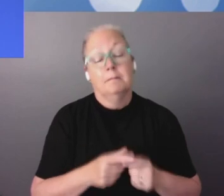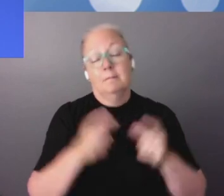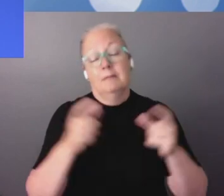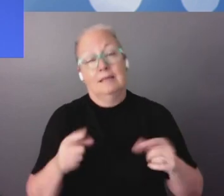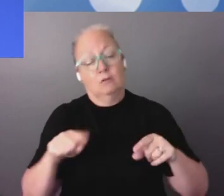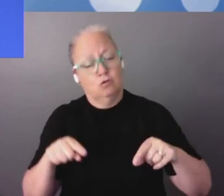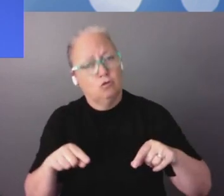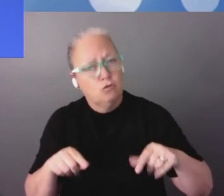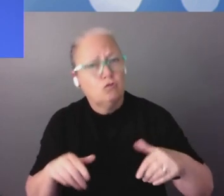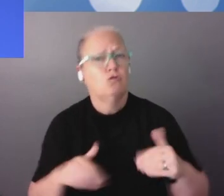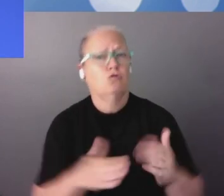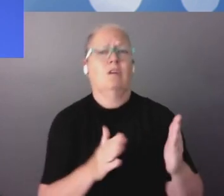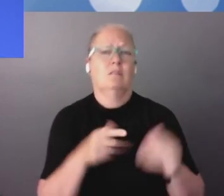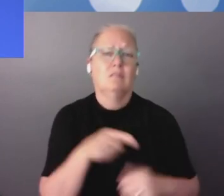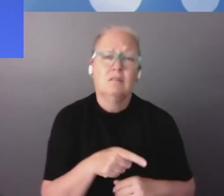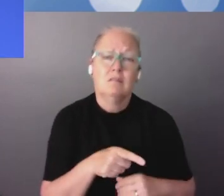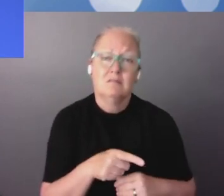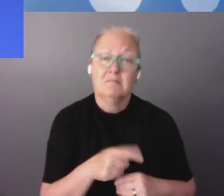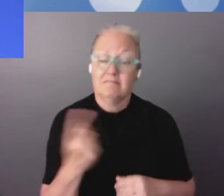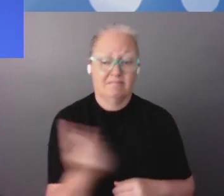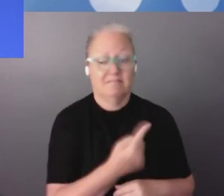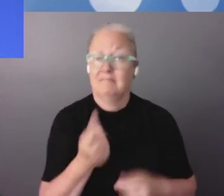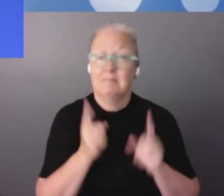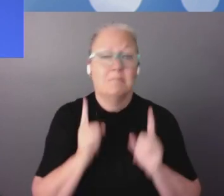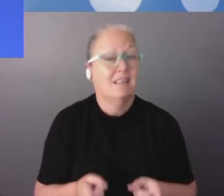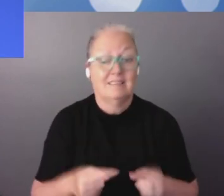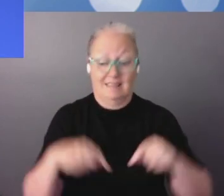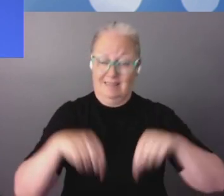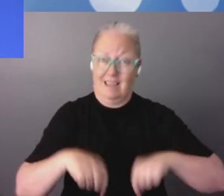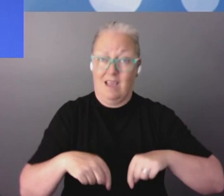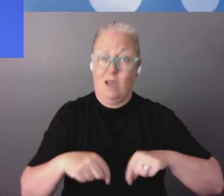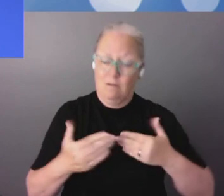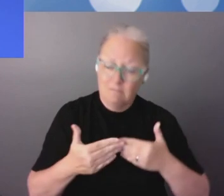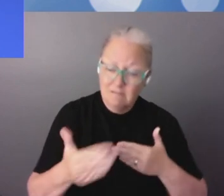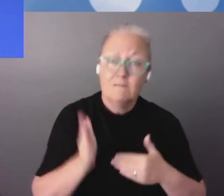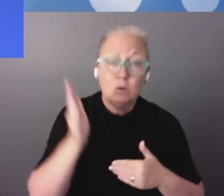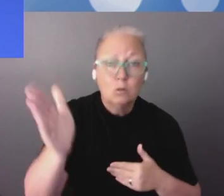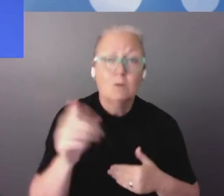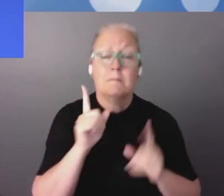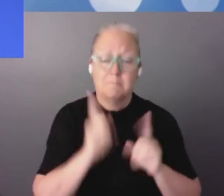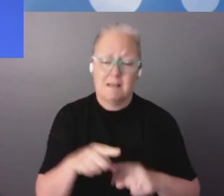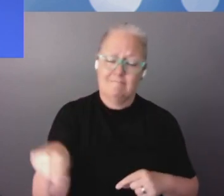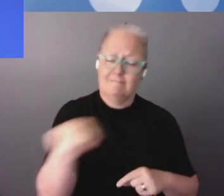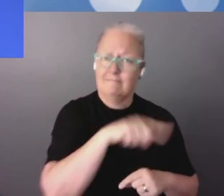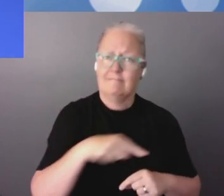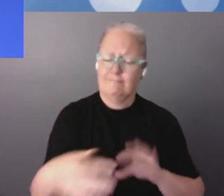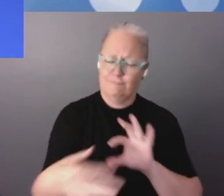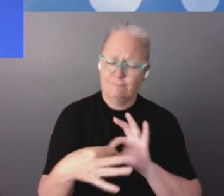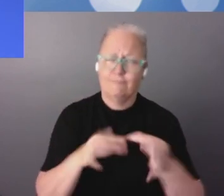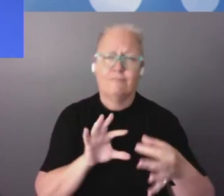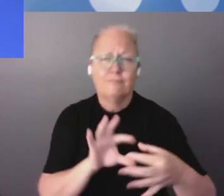面对这个挑战，共同的面对。就像100年以前有一个，